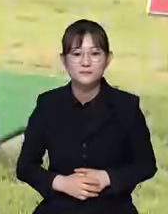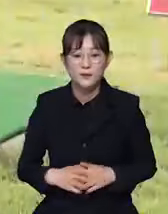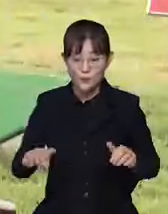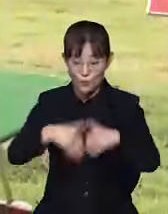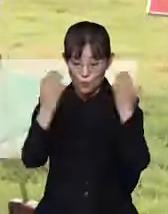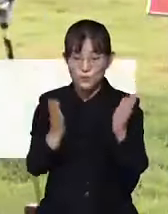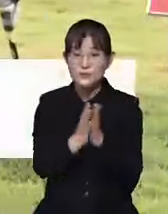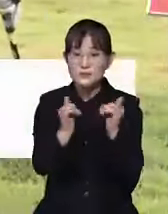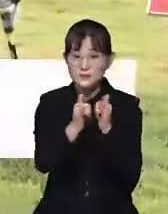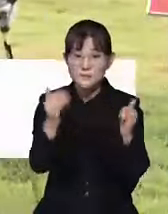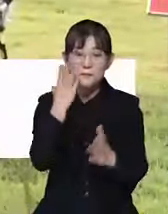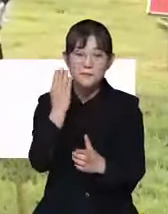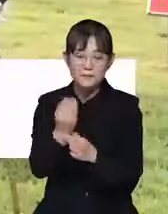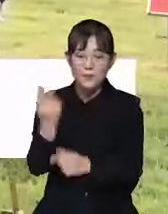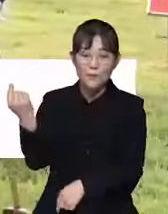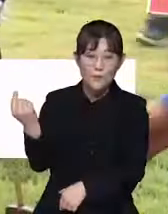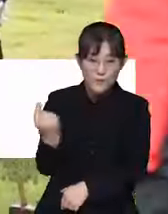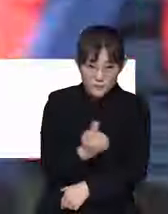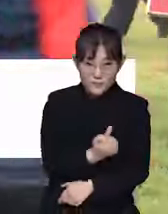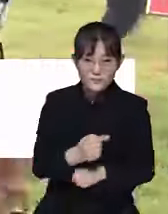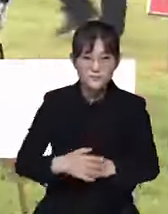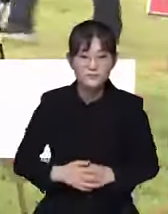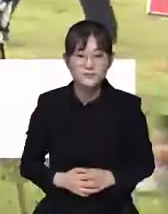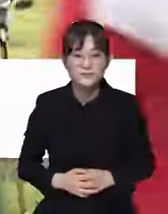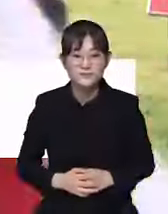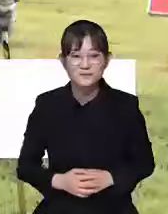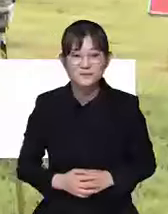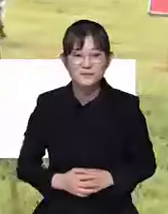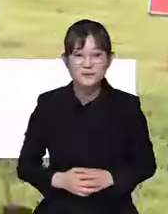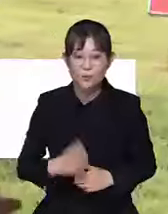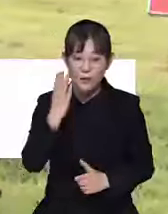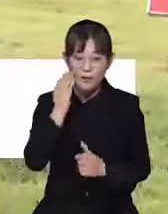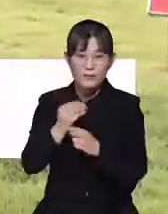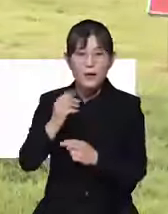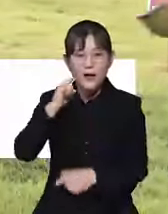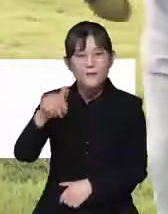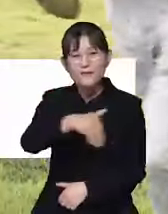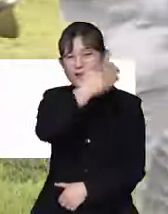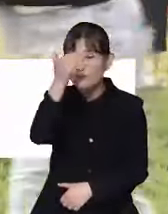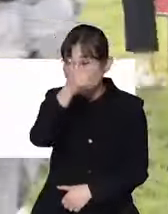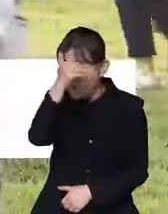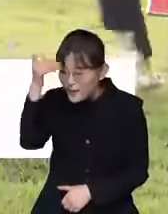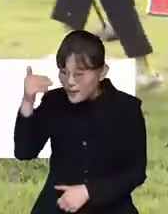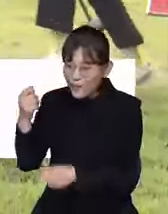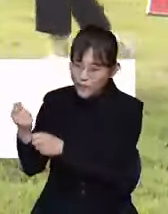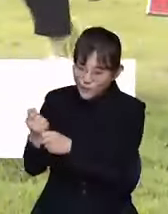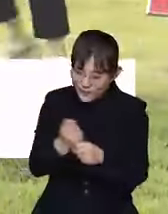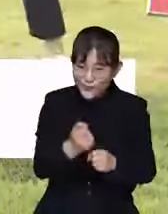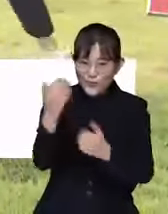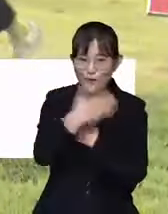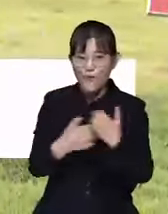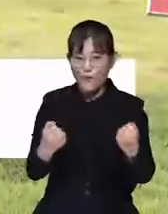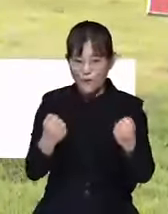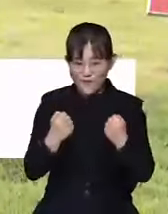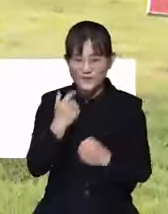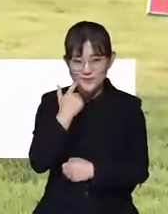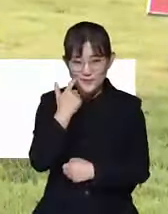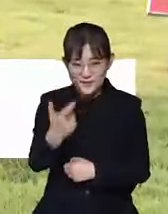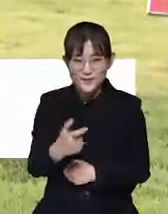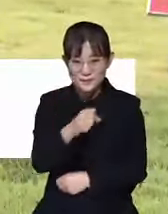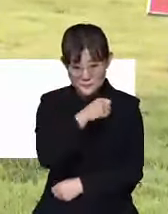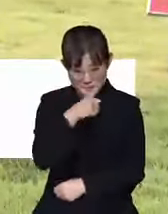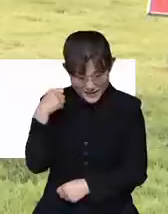모든 사람들이 화순에 와서 화선의 모든 부분 아름다운 것들을 구경하고 파크도 치고 건강도 함께하고